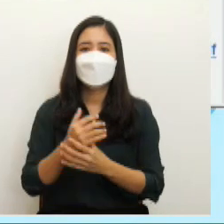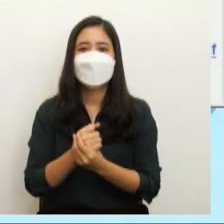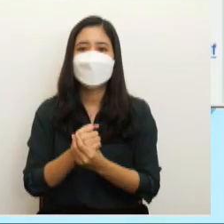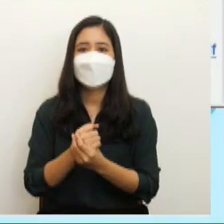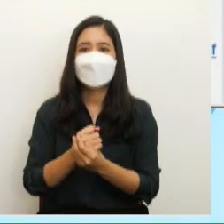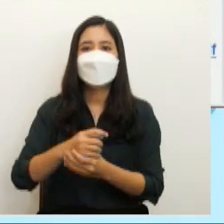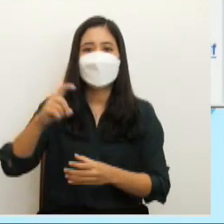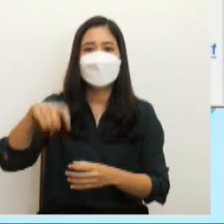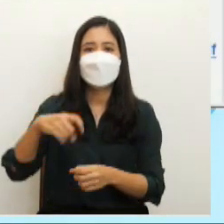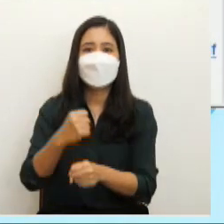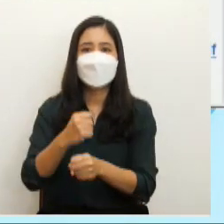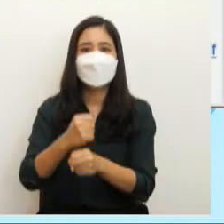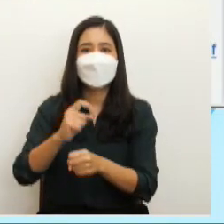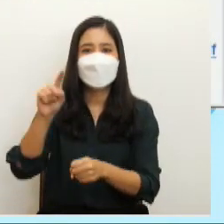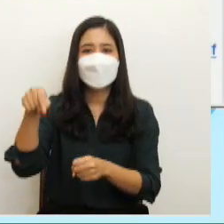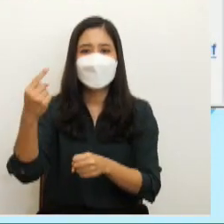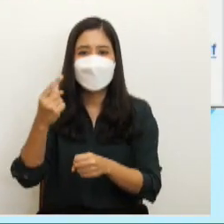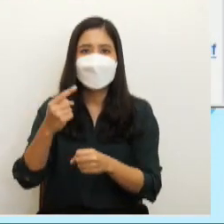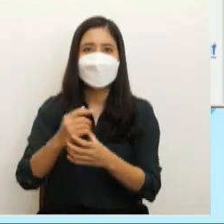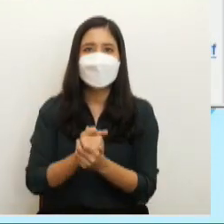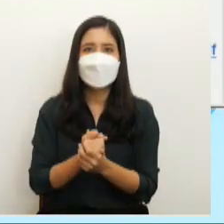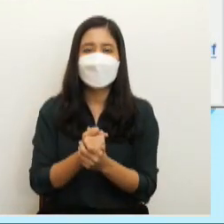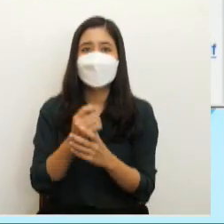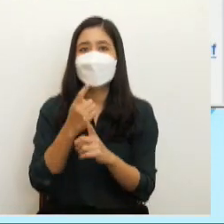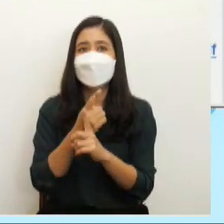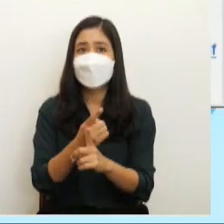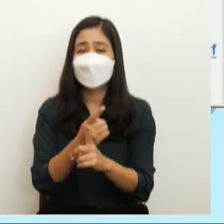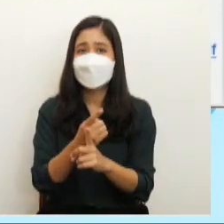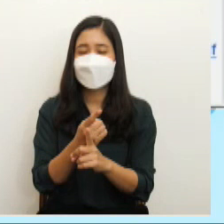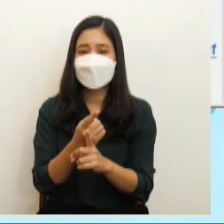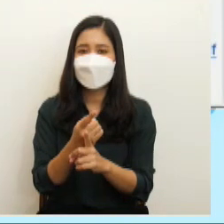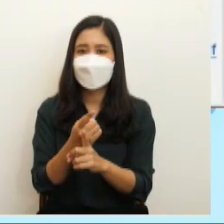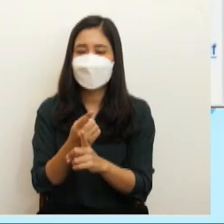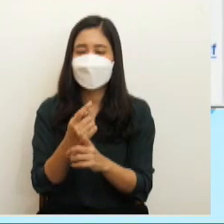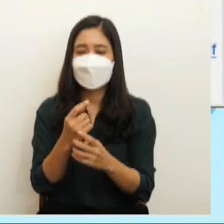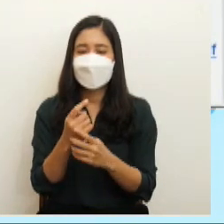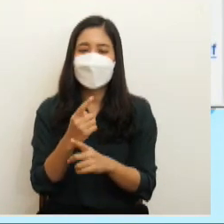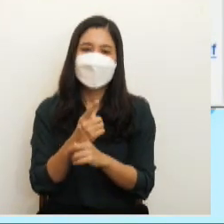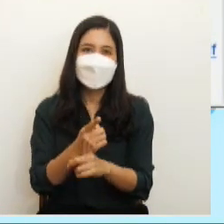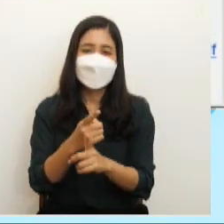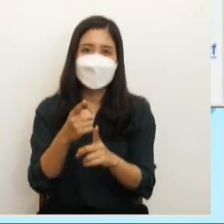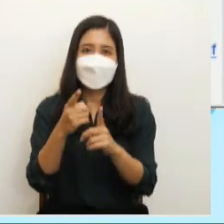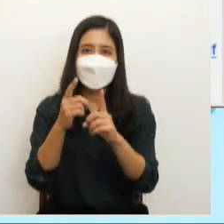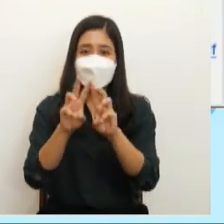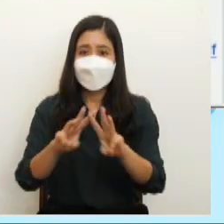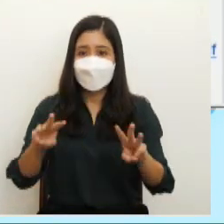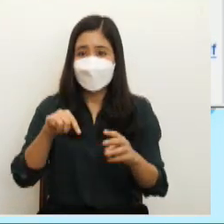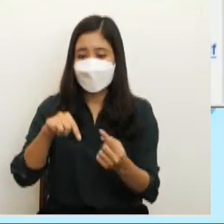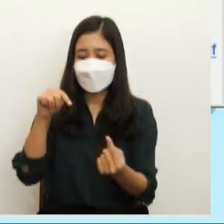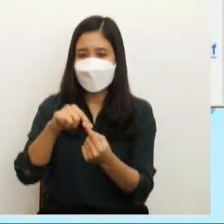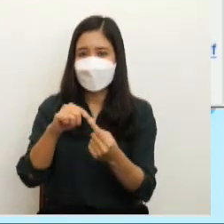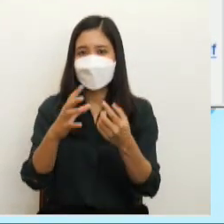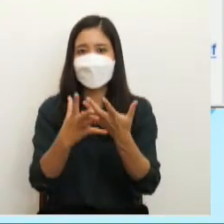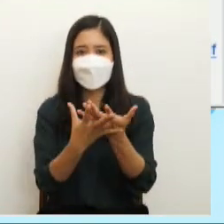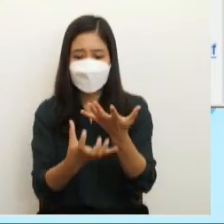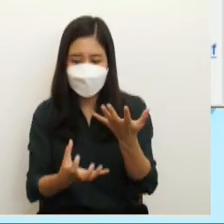องพักก่อนหรืออาจจะต้องไปพบแพทย์นะครับสิ่งสำคัญก็คือว่าภายในสถานศึกษาครับมาตรการการคัดกรองคนเข้า